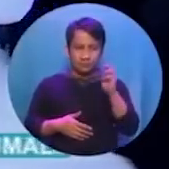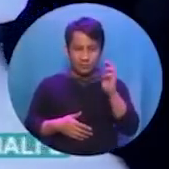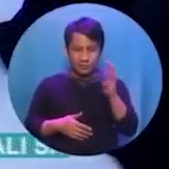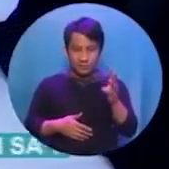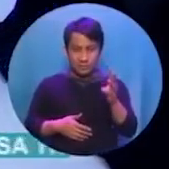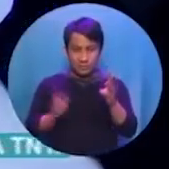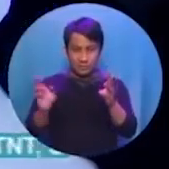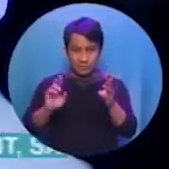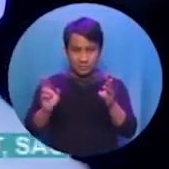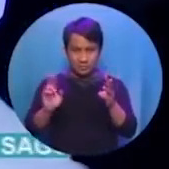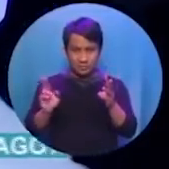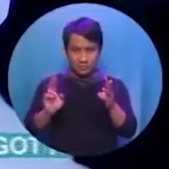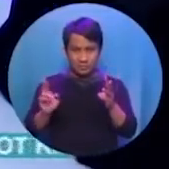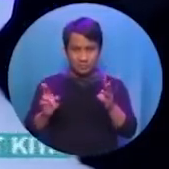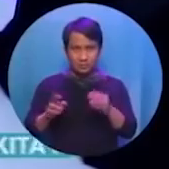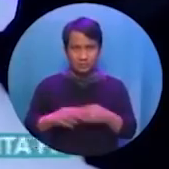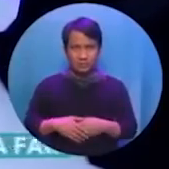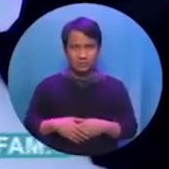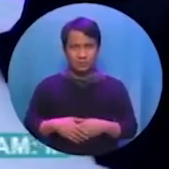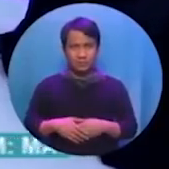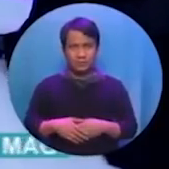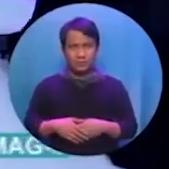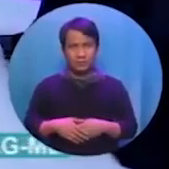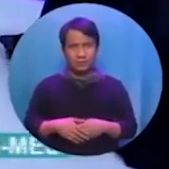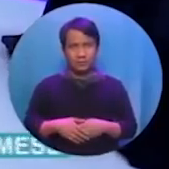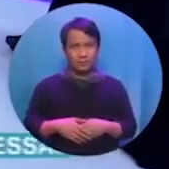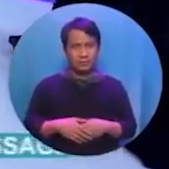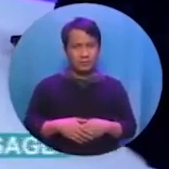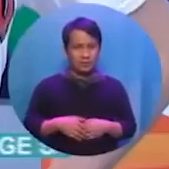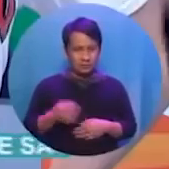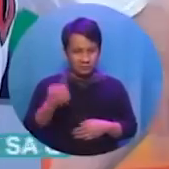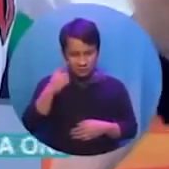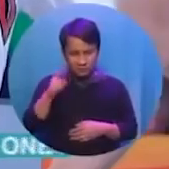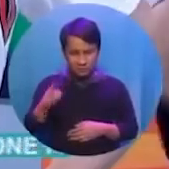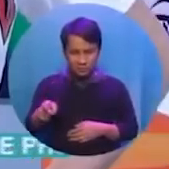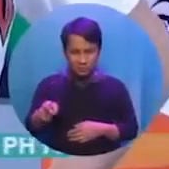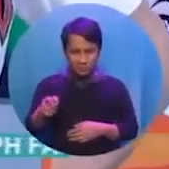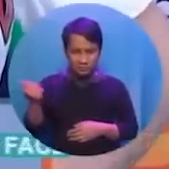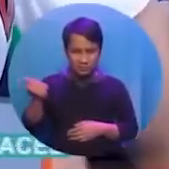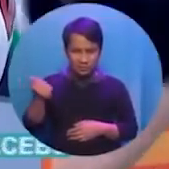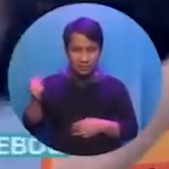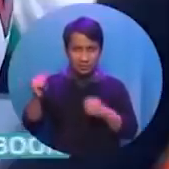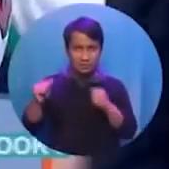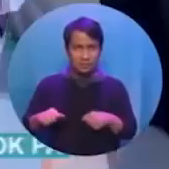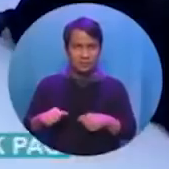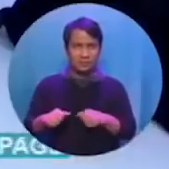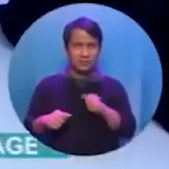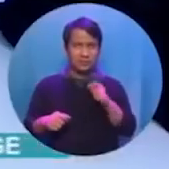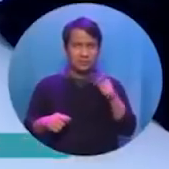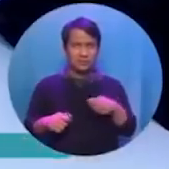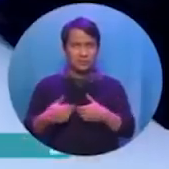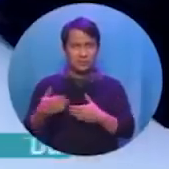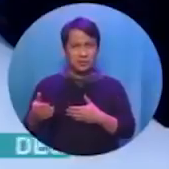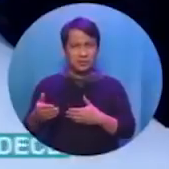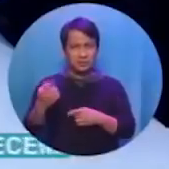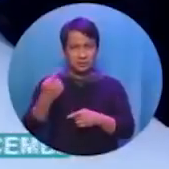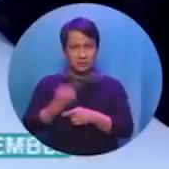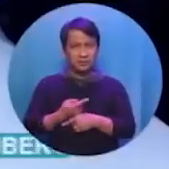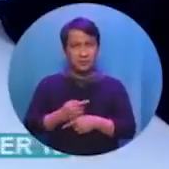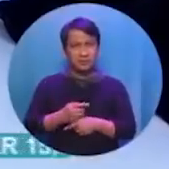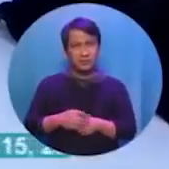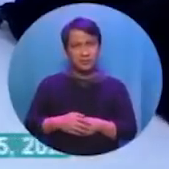Ha? Kasi, hindi talaga para sa inyo, ibig sabihin yan, para yan sa somebody else na mas nangangailan pa ng tulong. O, di ba? Tama ba ako?